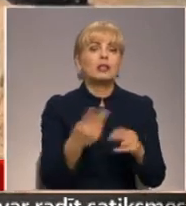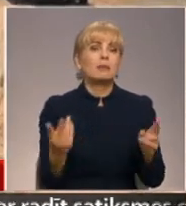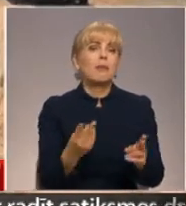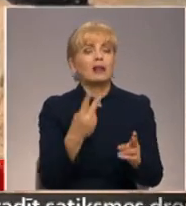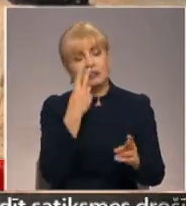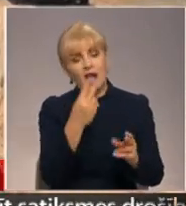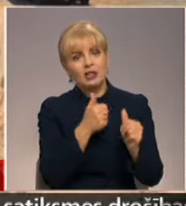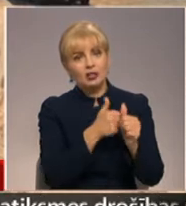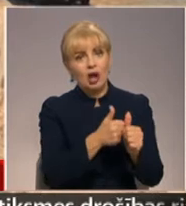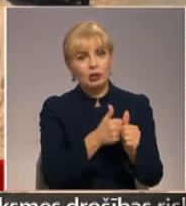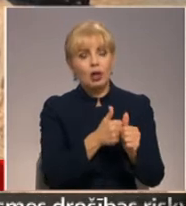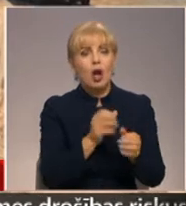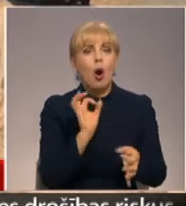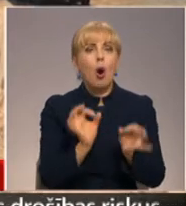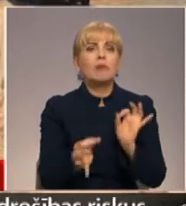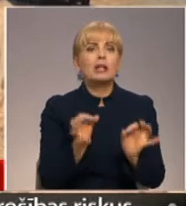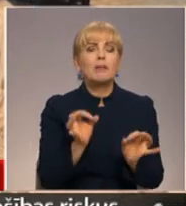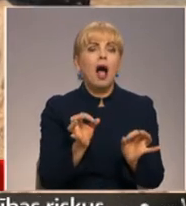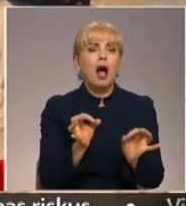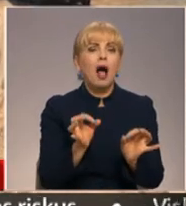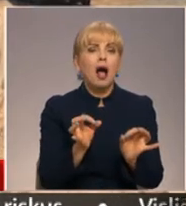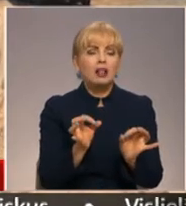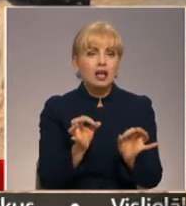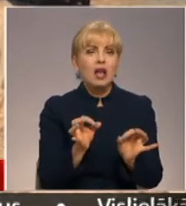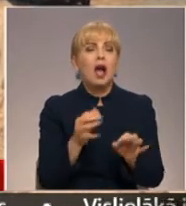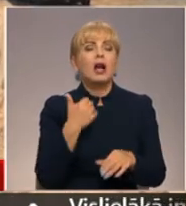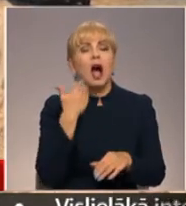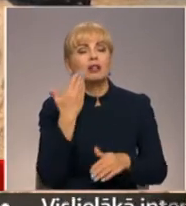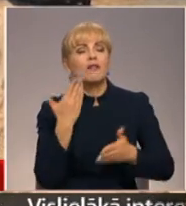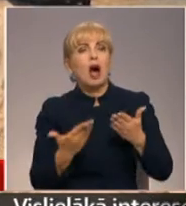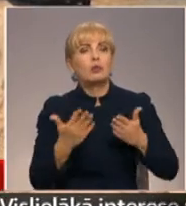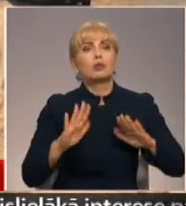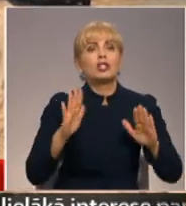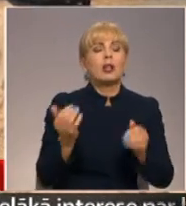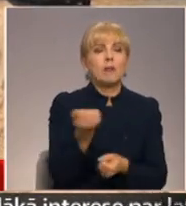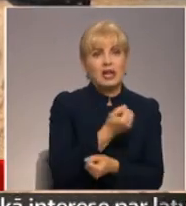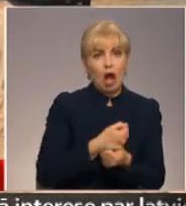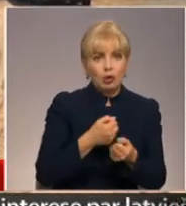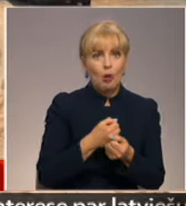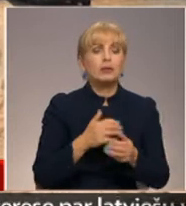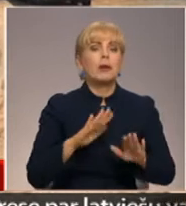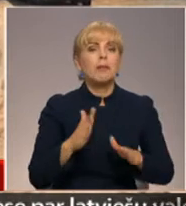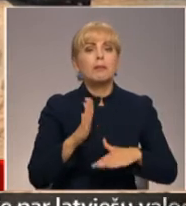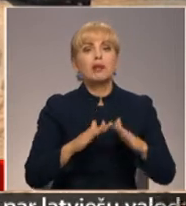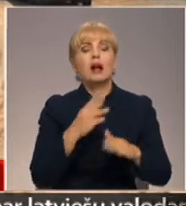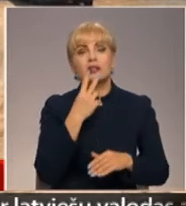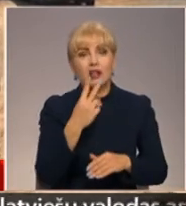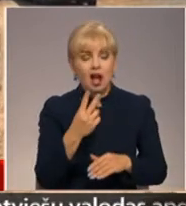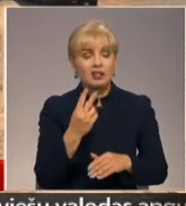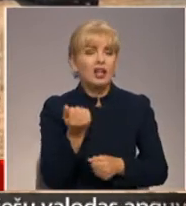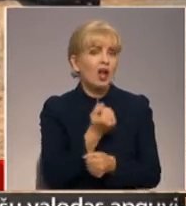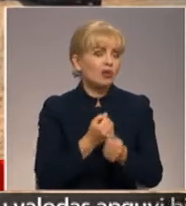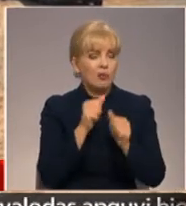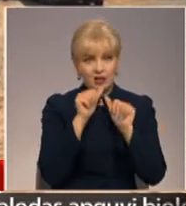vadās pēc ļoti optimistiskā scenārija, kad varbūt izdosies ietaupīt. Bet kā praksa rāda, tad ietaupīt